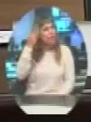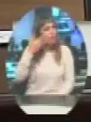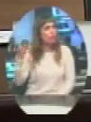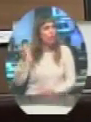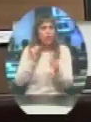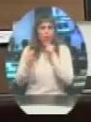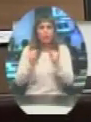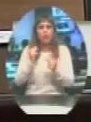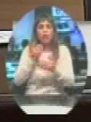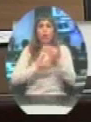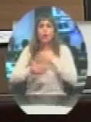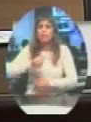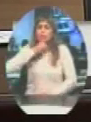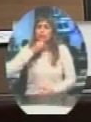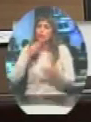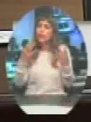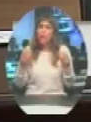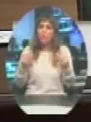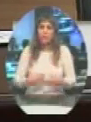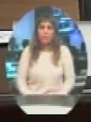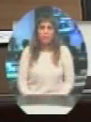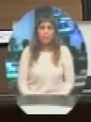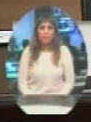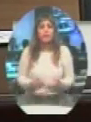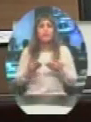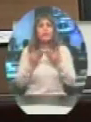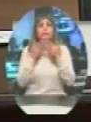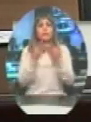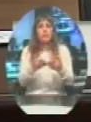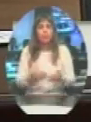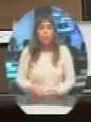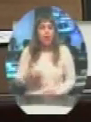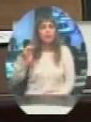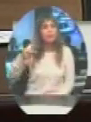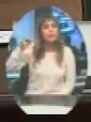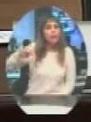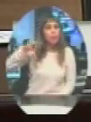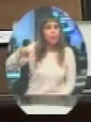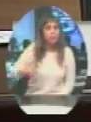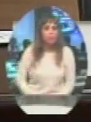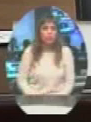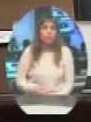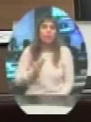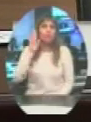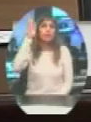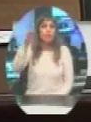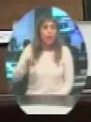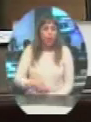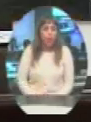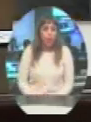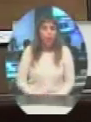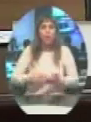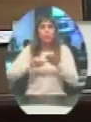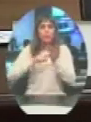לעולים קשישים רבים. הסיוע לעולים קשישים בשכירות לטווח ארוך נועד